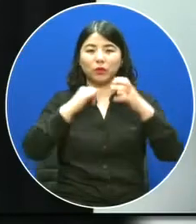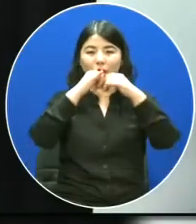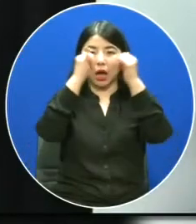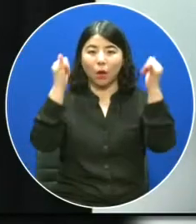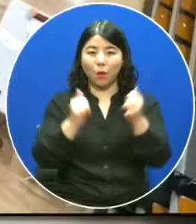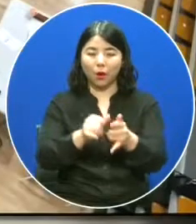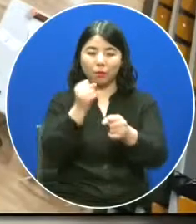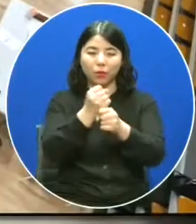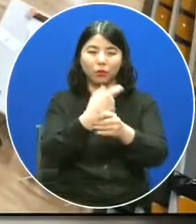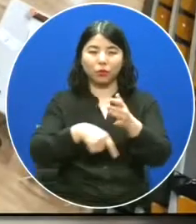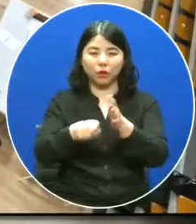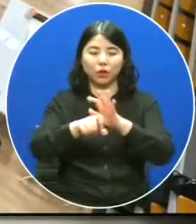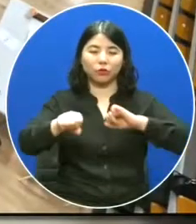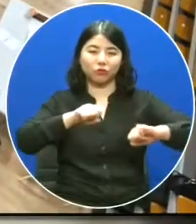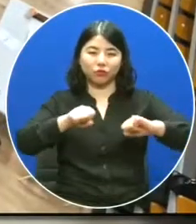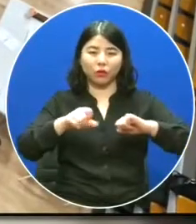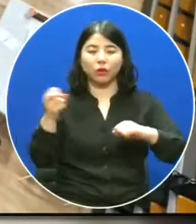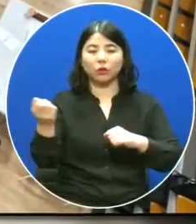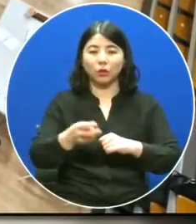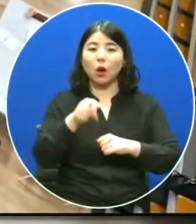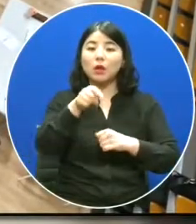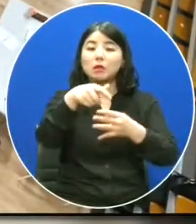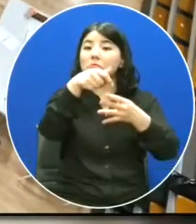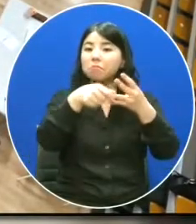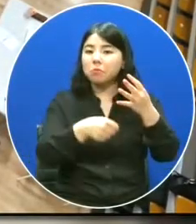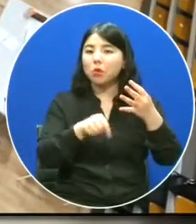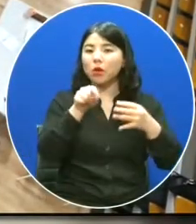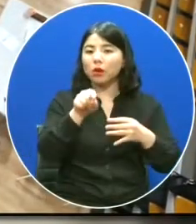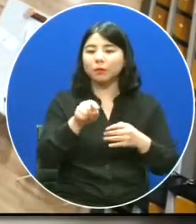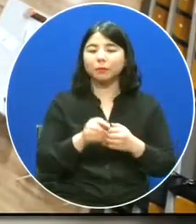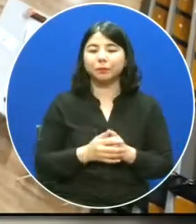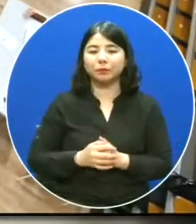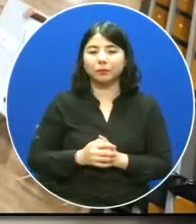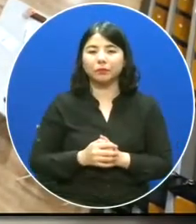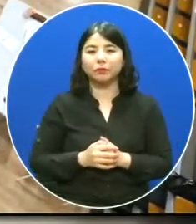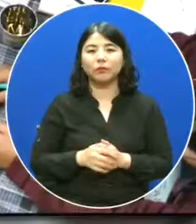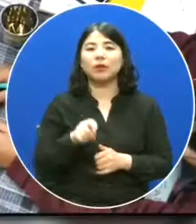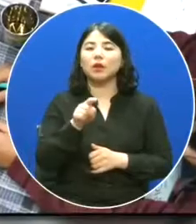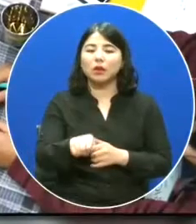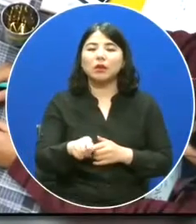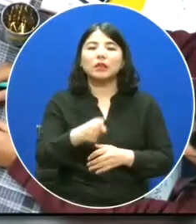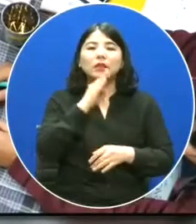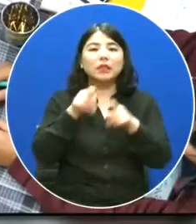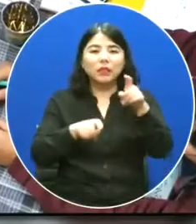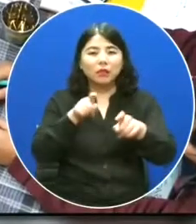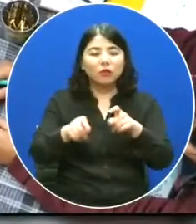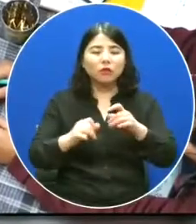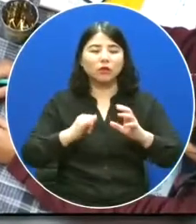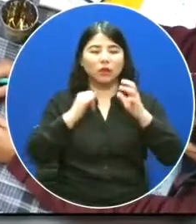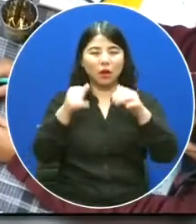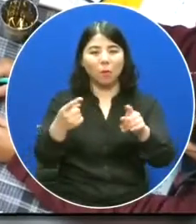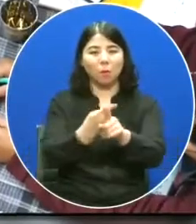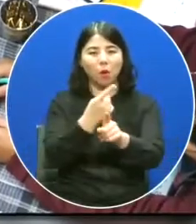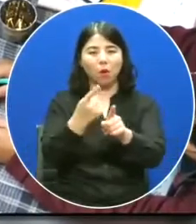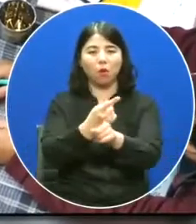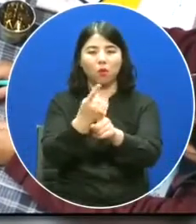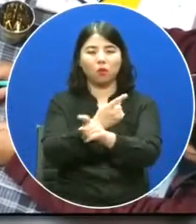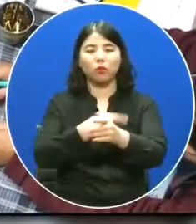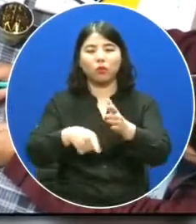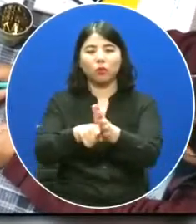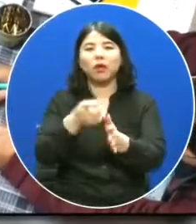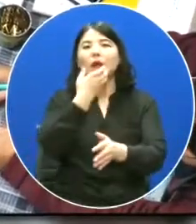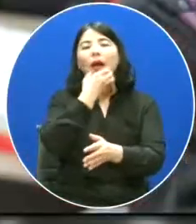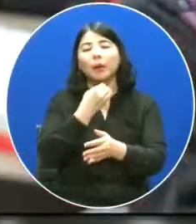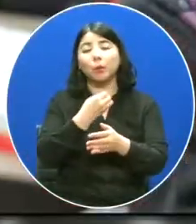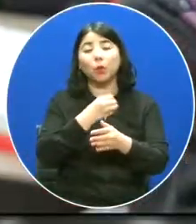꿈꾸는 사람들의 움직임. 테마 스페셜 도시를 깨우는 플랜 B는 바로 그런 실천들이 세상을 바꾸어가기 위한